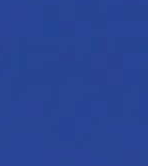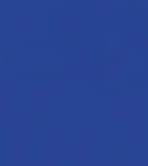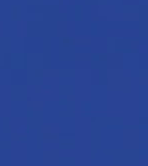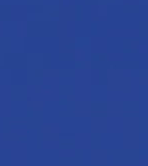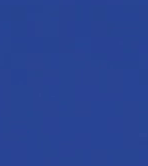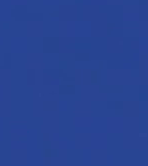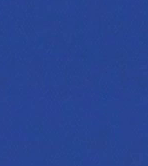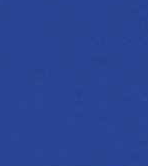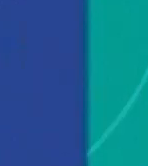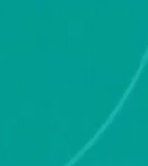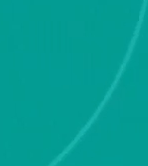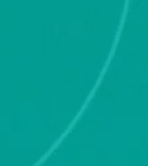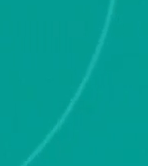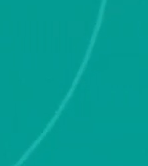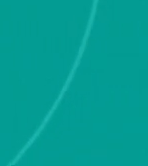Музика